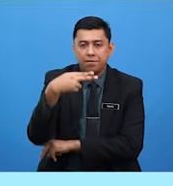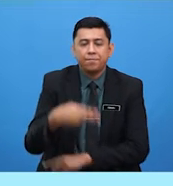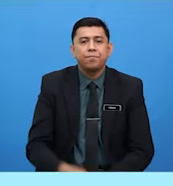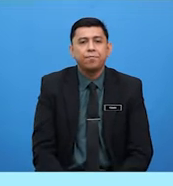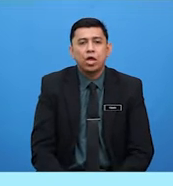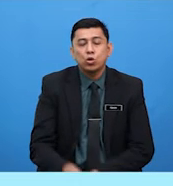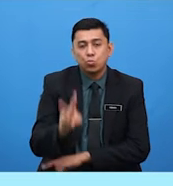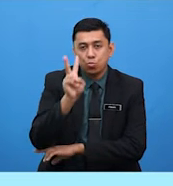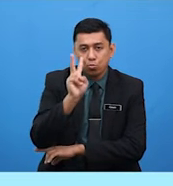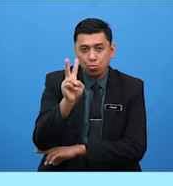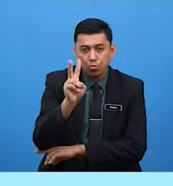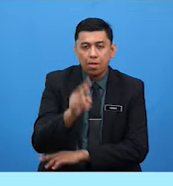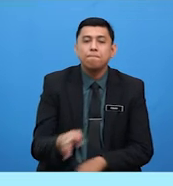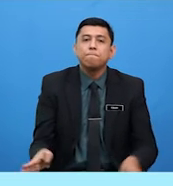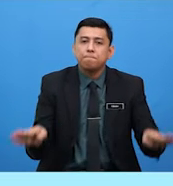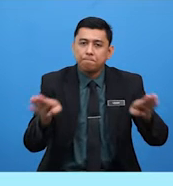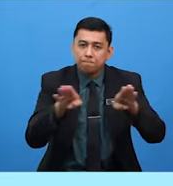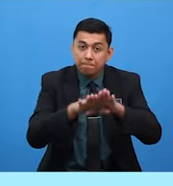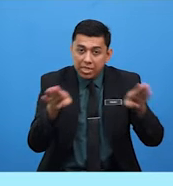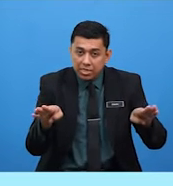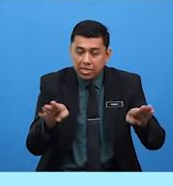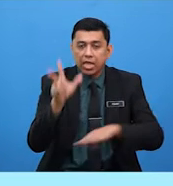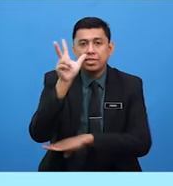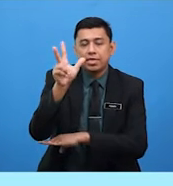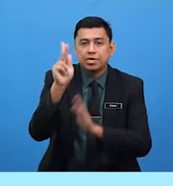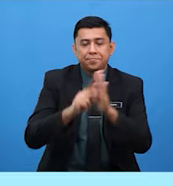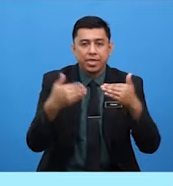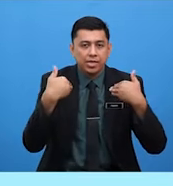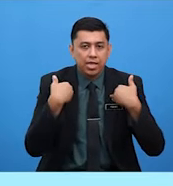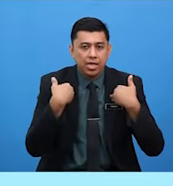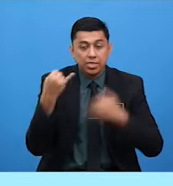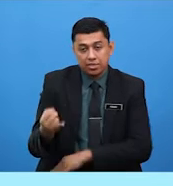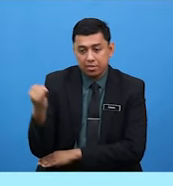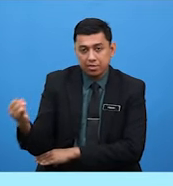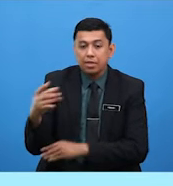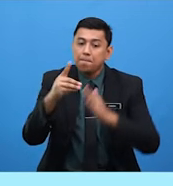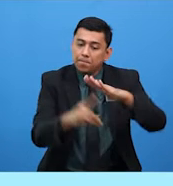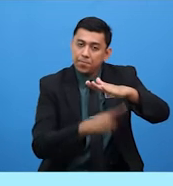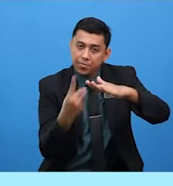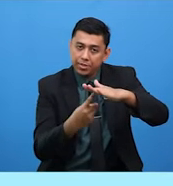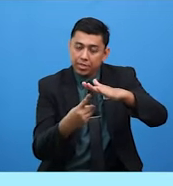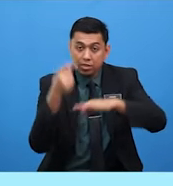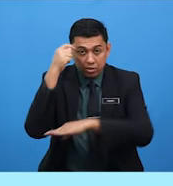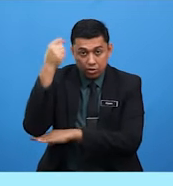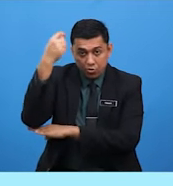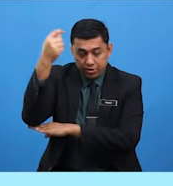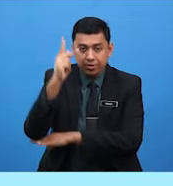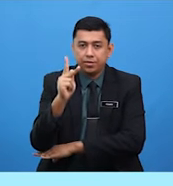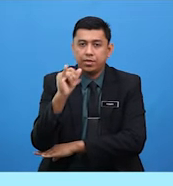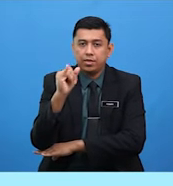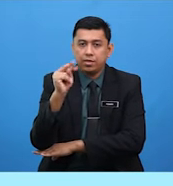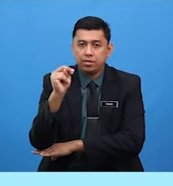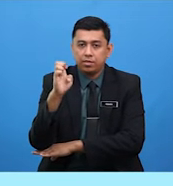Kedua, membandingkan dan membezakan tiga keadaan jirin berdasarkan teori kinetik dari